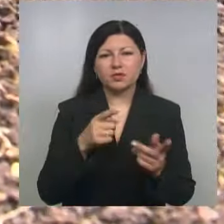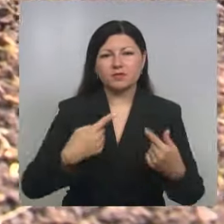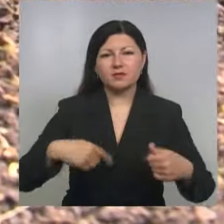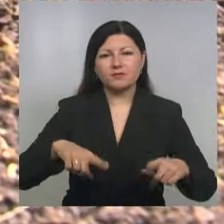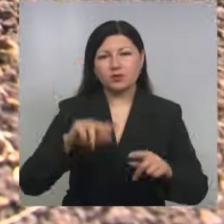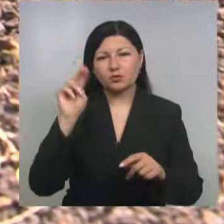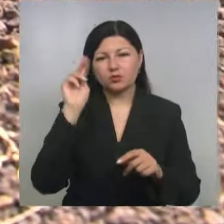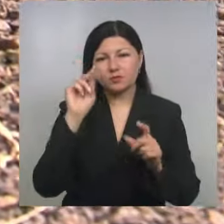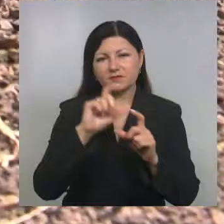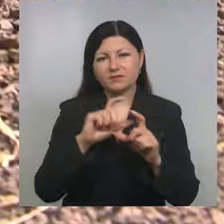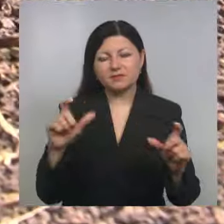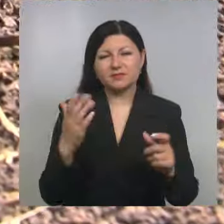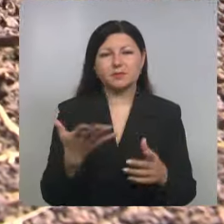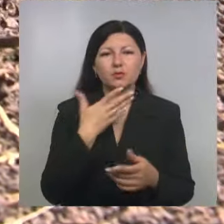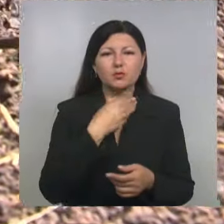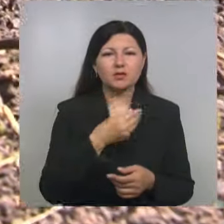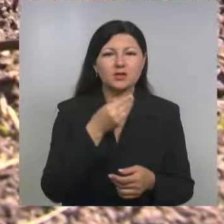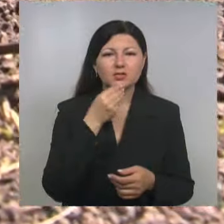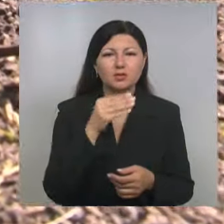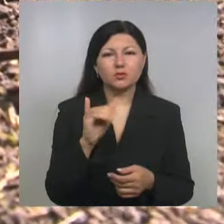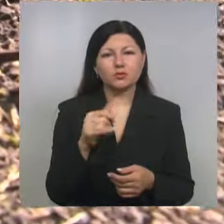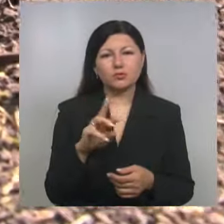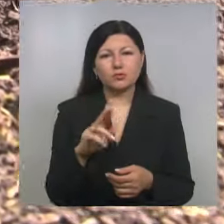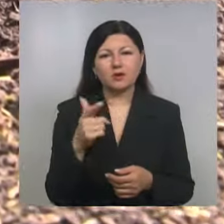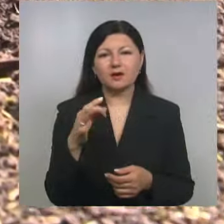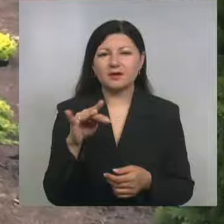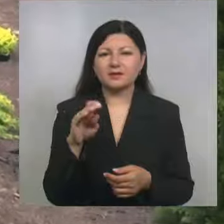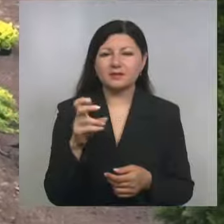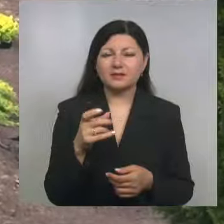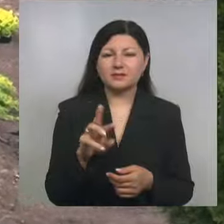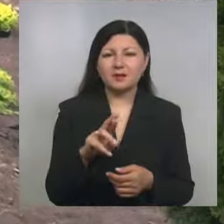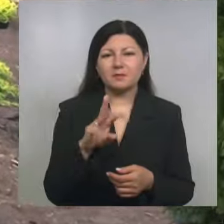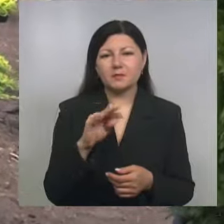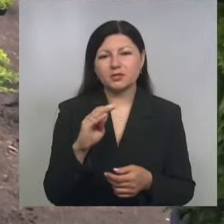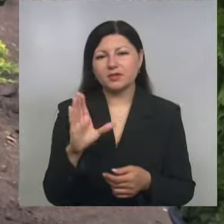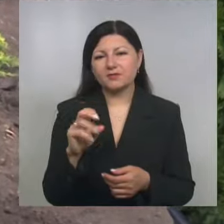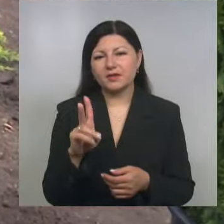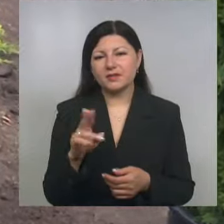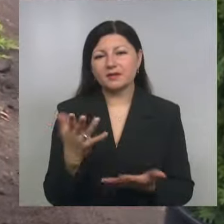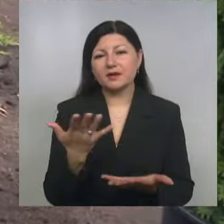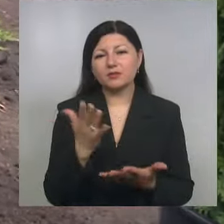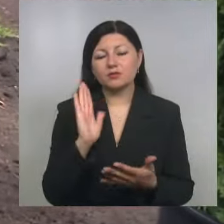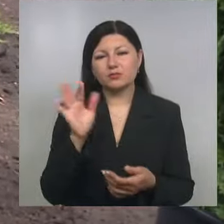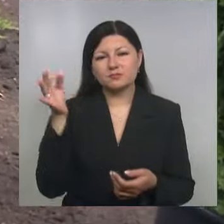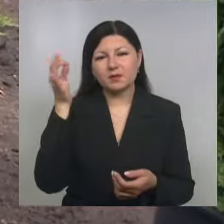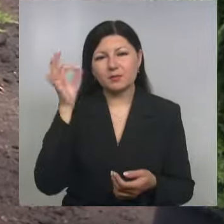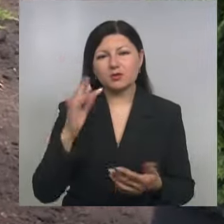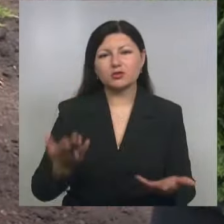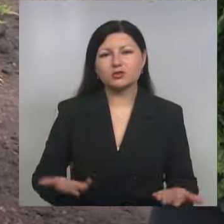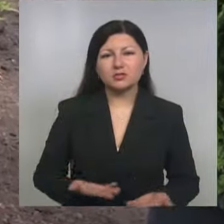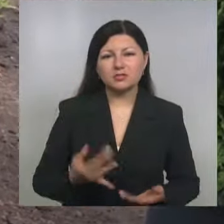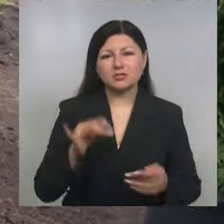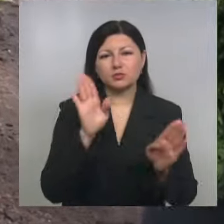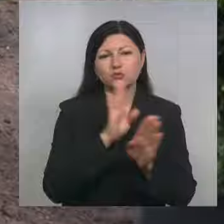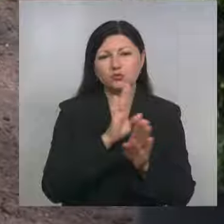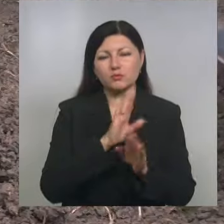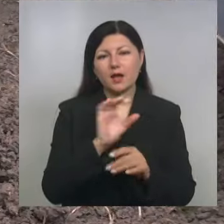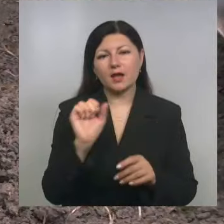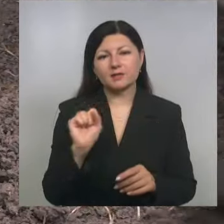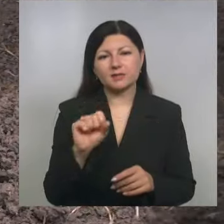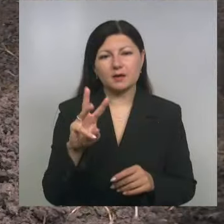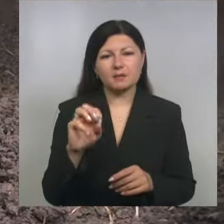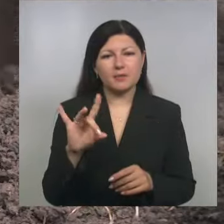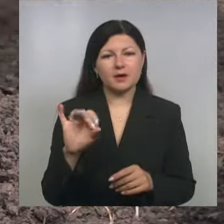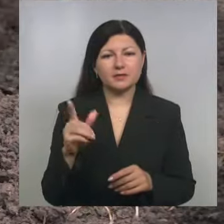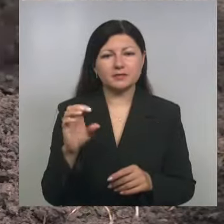учебного заведения теперь украшает туи, гортензии, спиреи и можжевельник, которые будут напоминать о жизни и судьбе Алексея Моресьева,